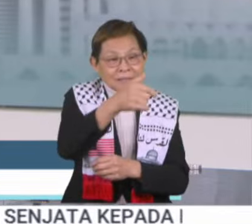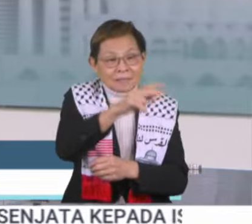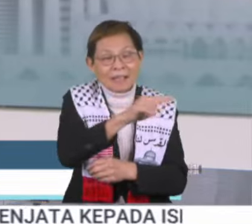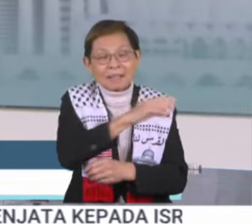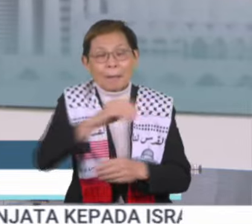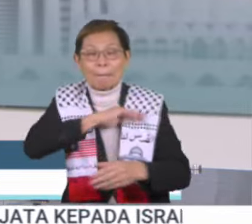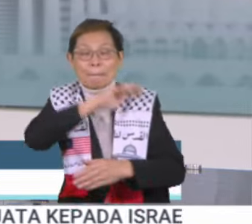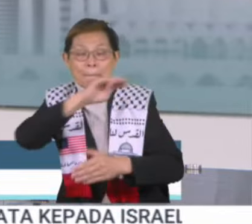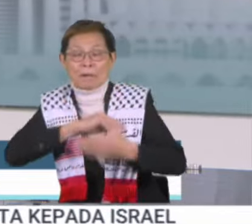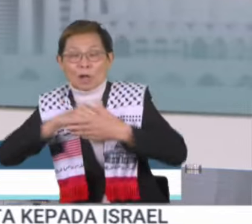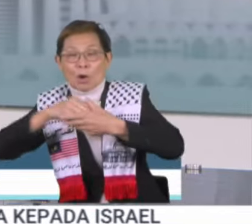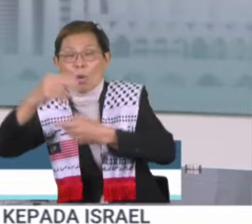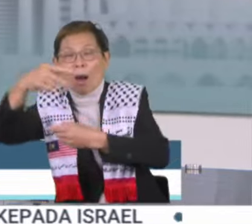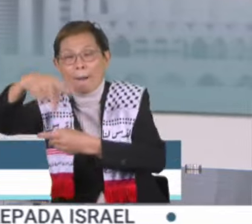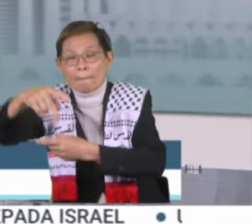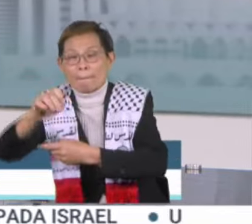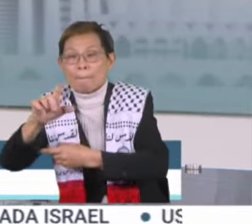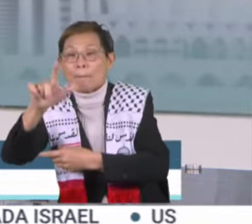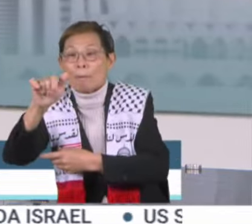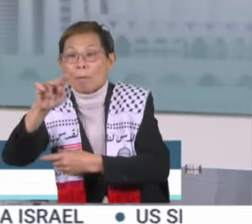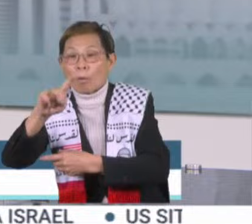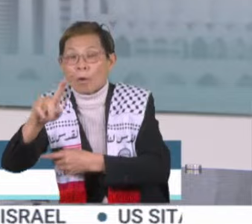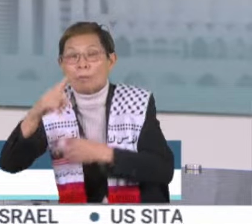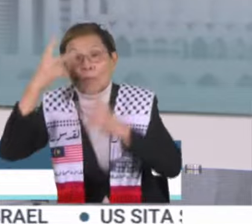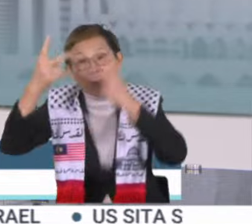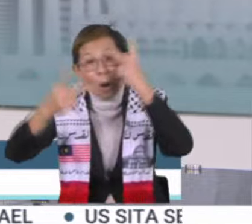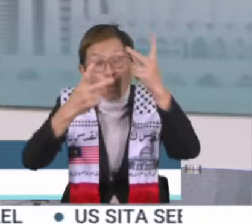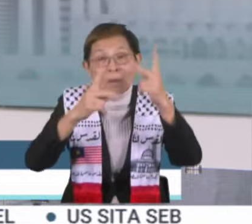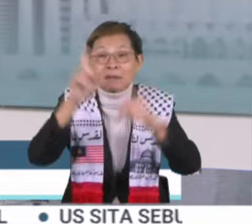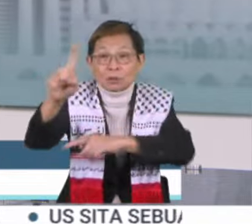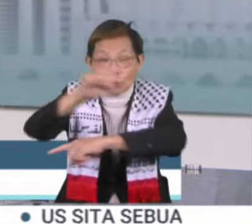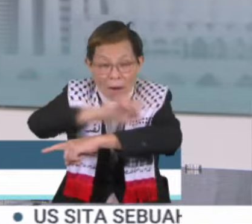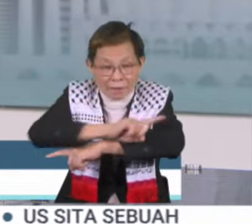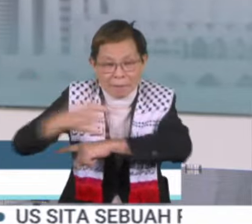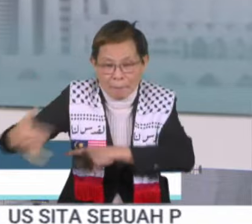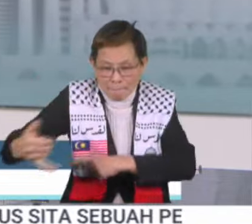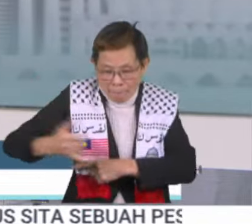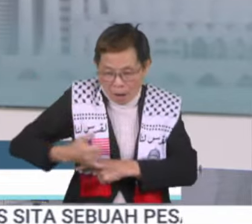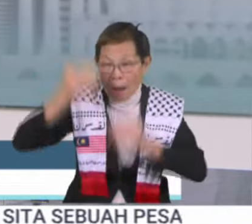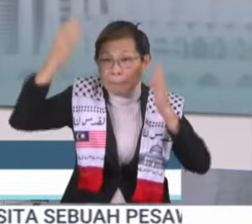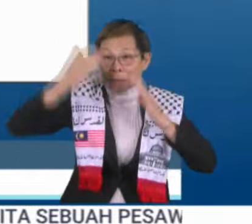Poland Radoslaw Sikorski yang dalam rangka lawatan sehari ke Malaysia hari ini.